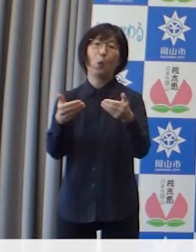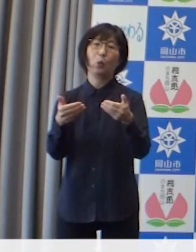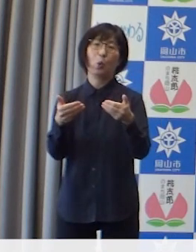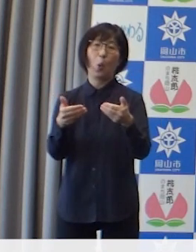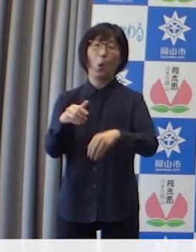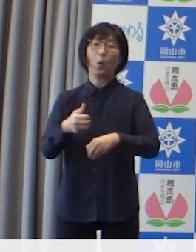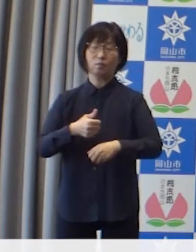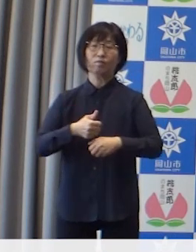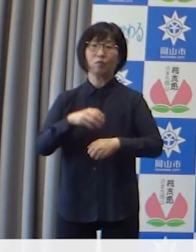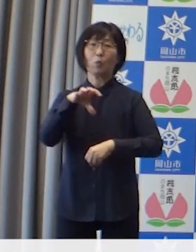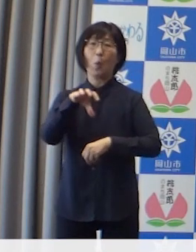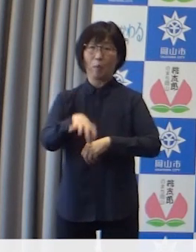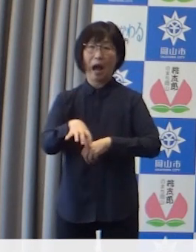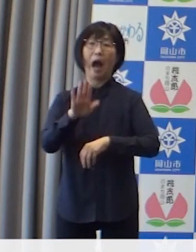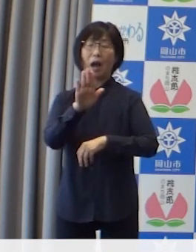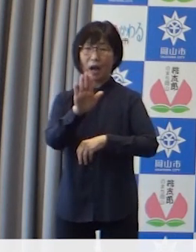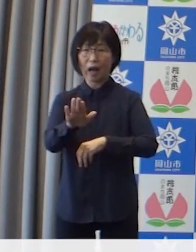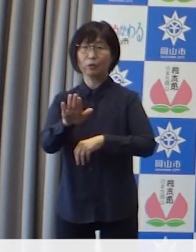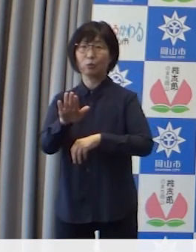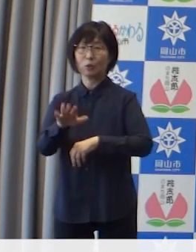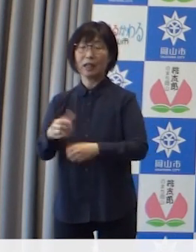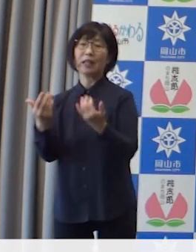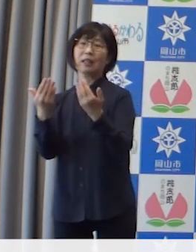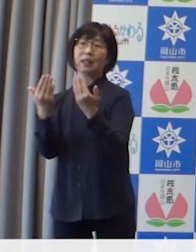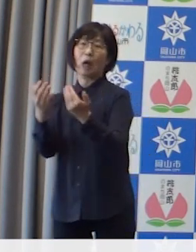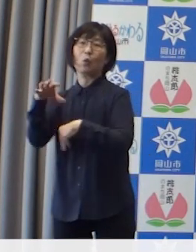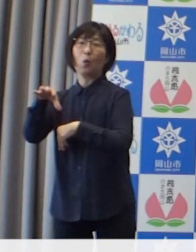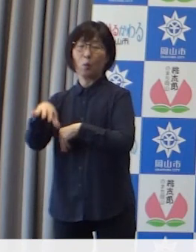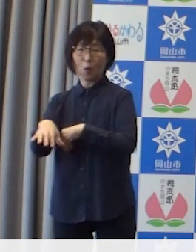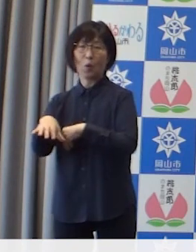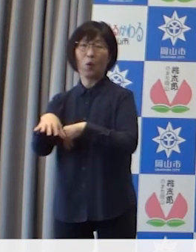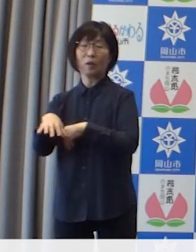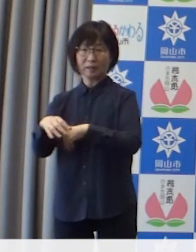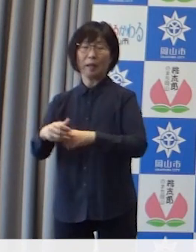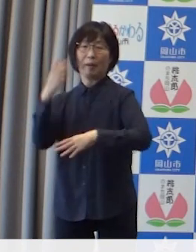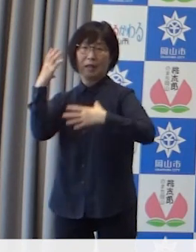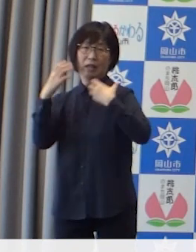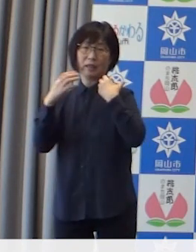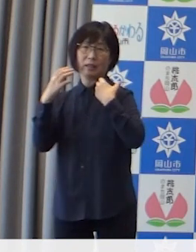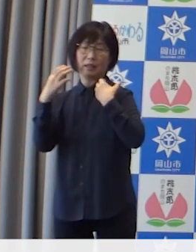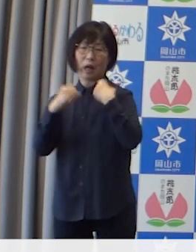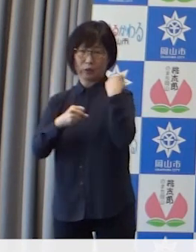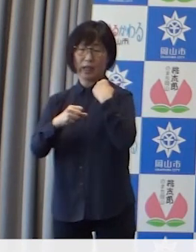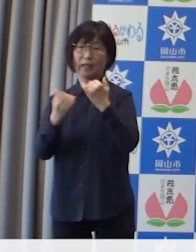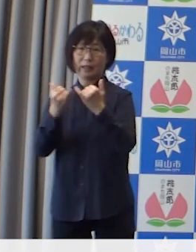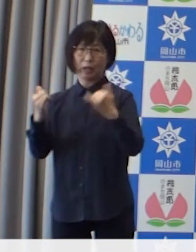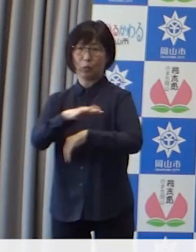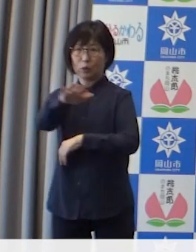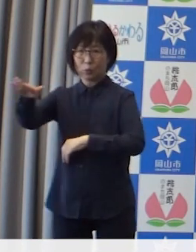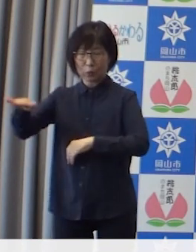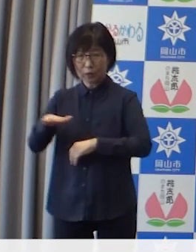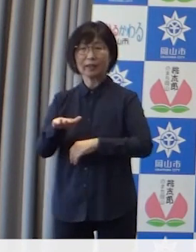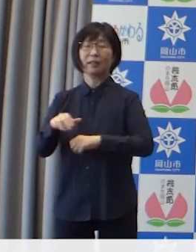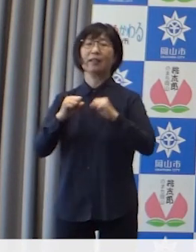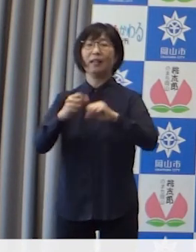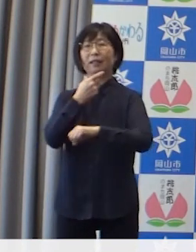や友人、職場の仲間と誘い合って参加していただきたいと思います。